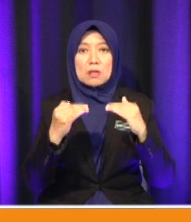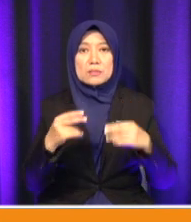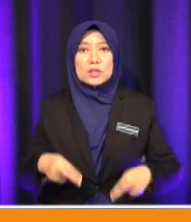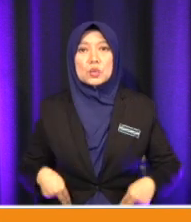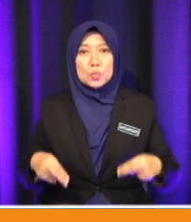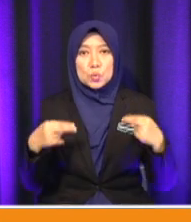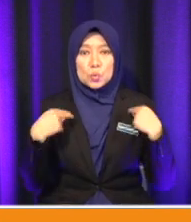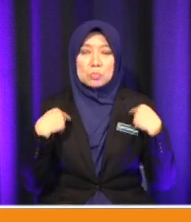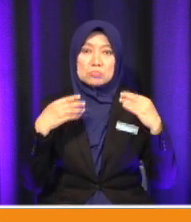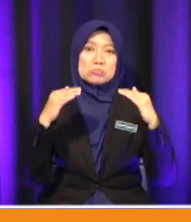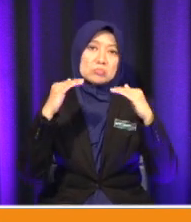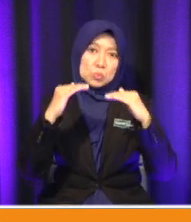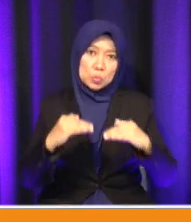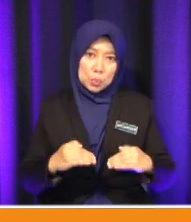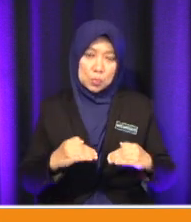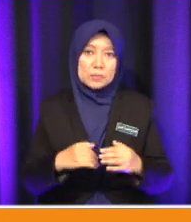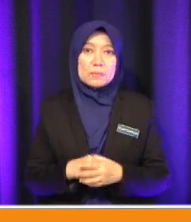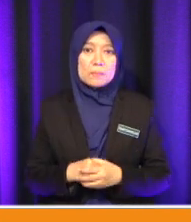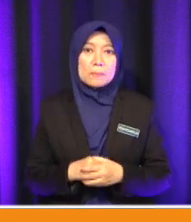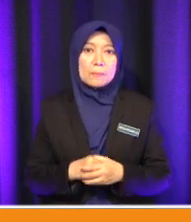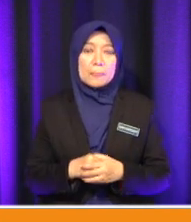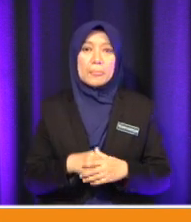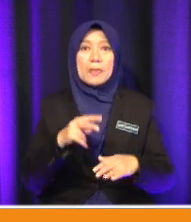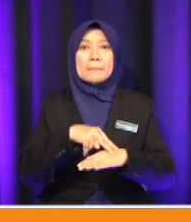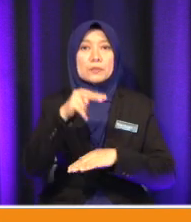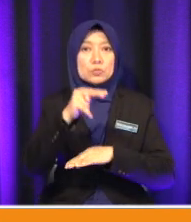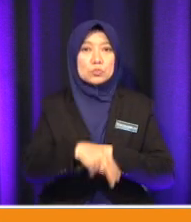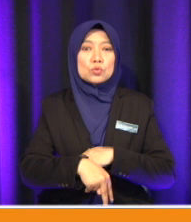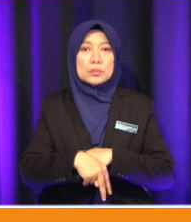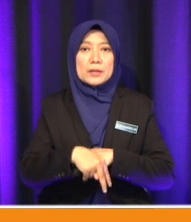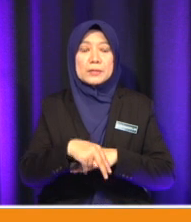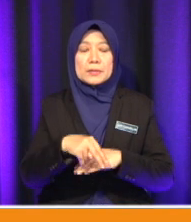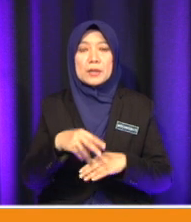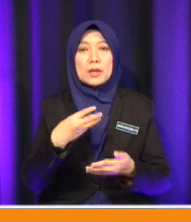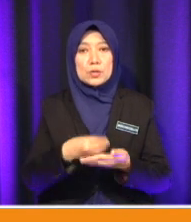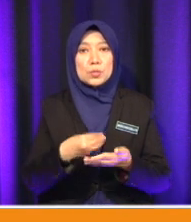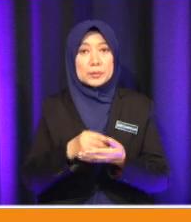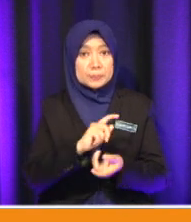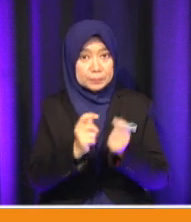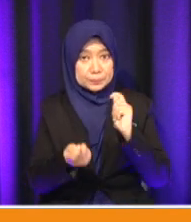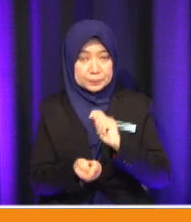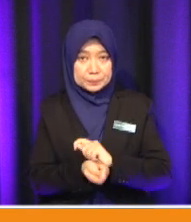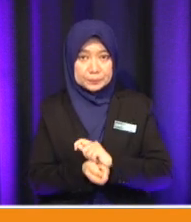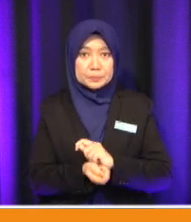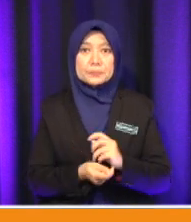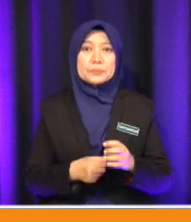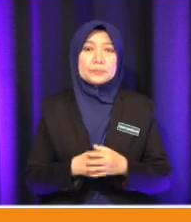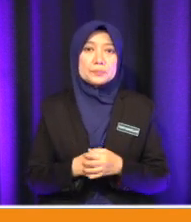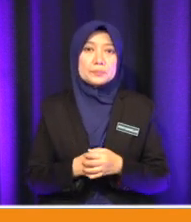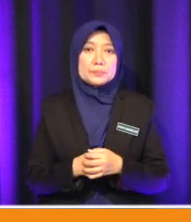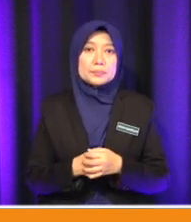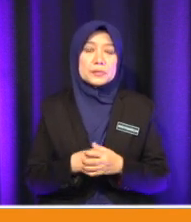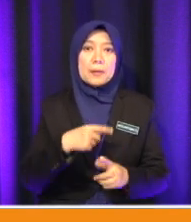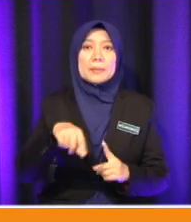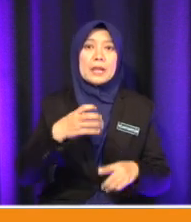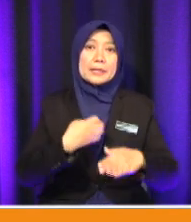menurun Ayo sekali ialah penurunan kadar pertukaran AC di mana apabila permintaan